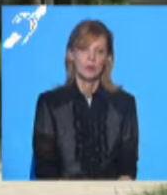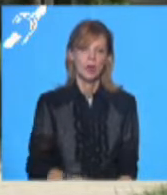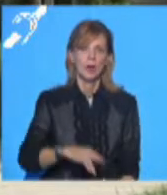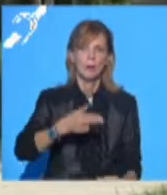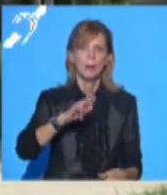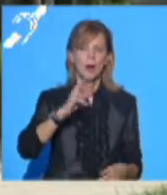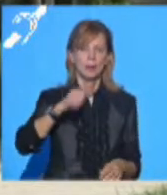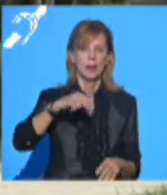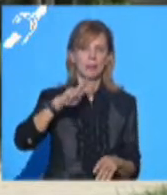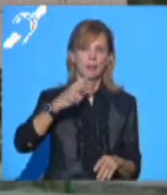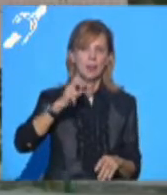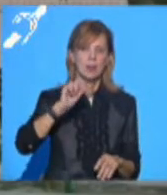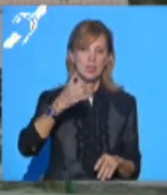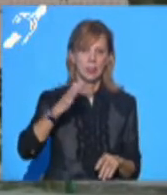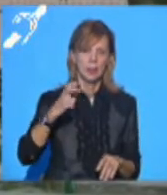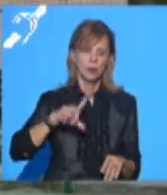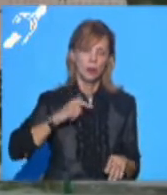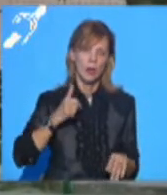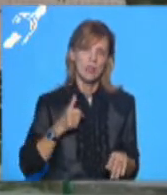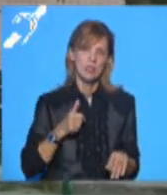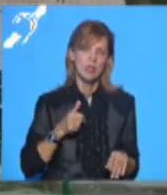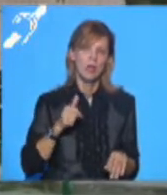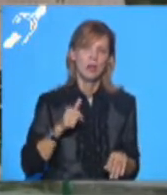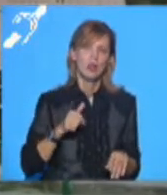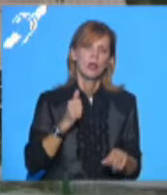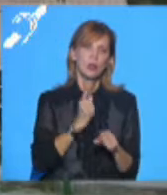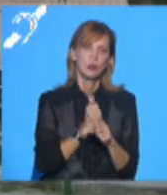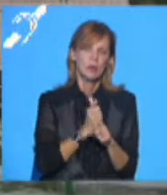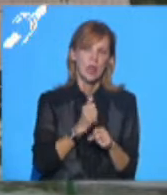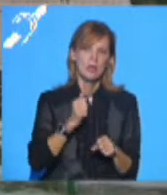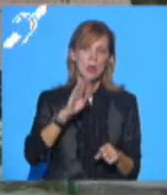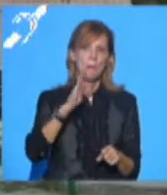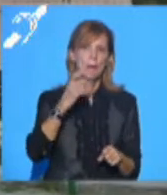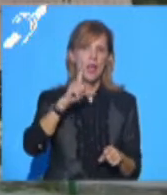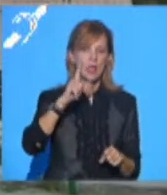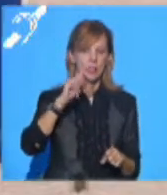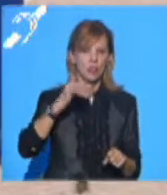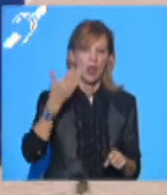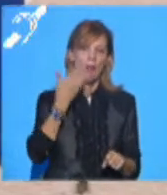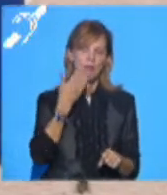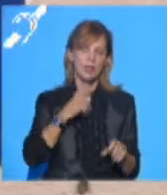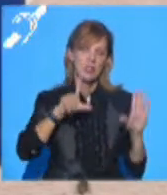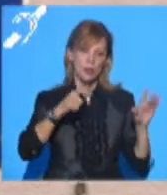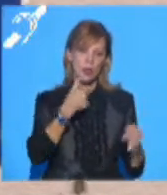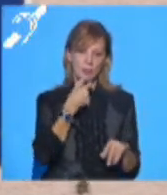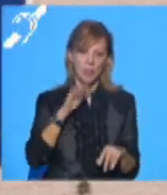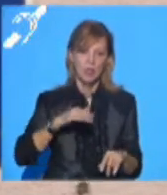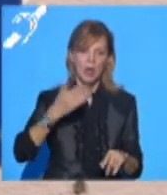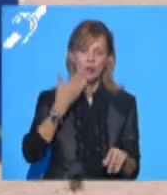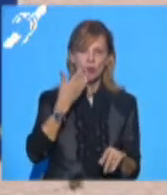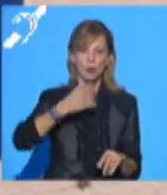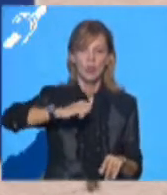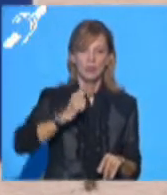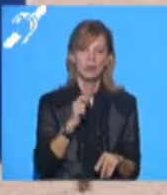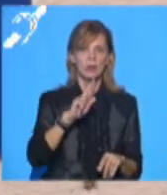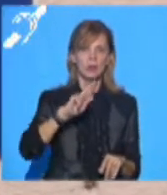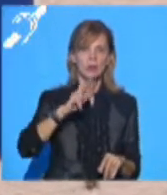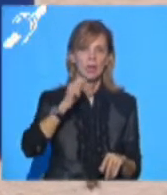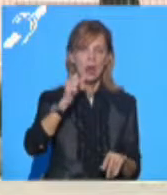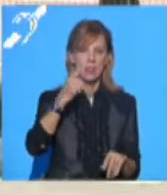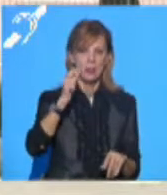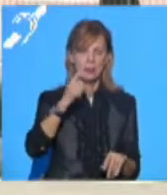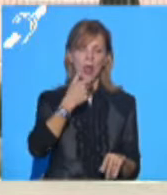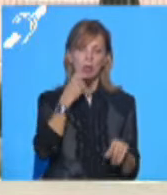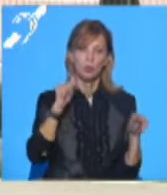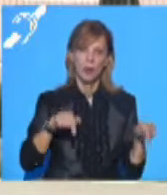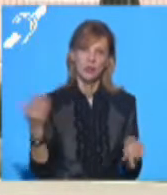Marian Vasilescu este stabilit de 22 de ani în Belgia. A învățat 7 ani la școala gimnazială din localitatea doljană Rast. Anul